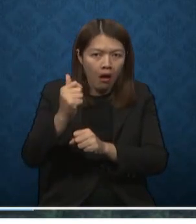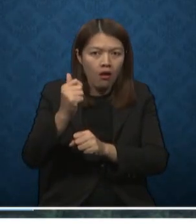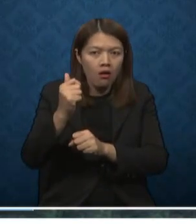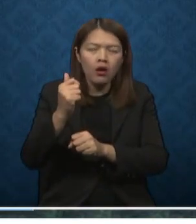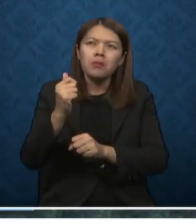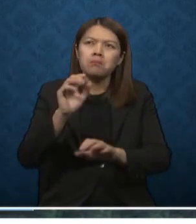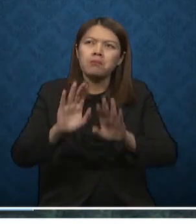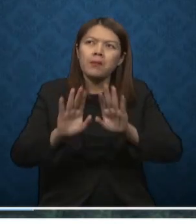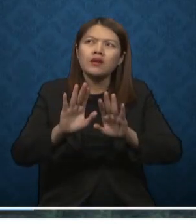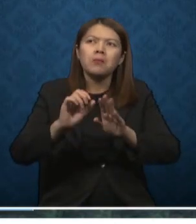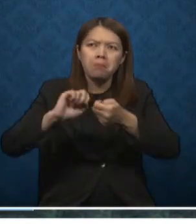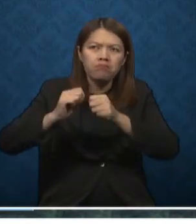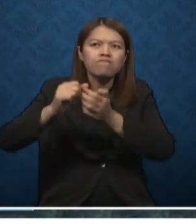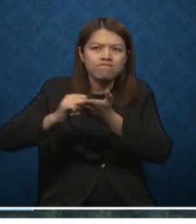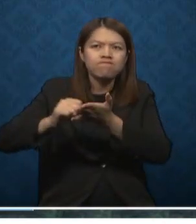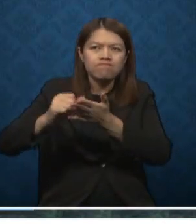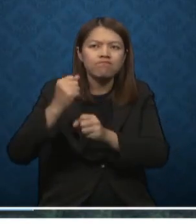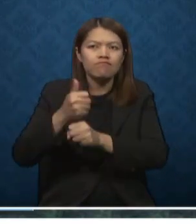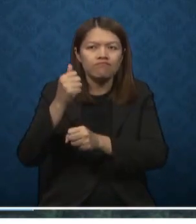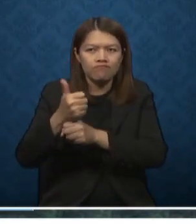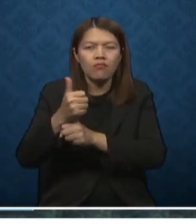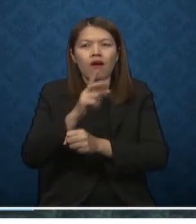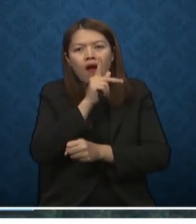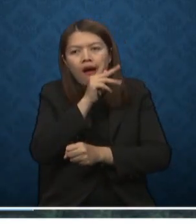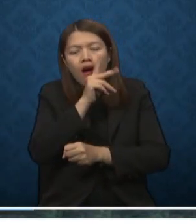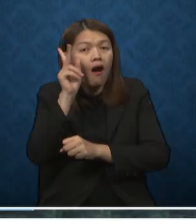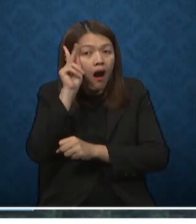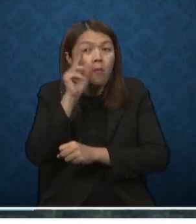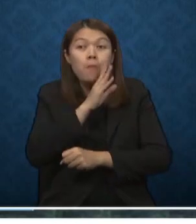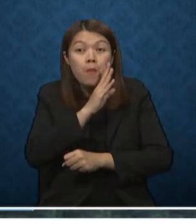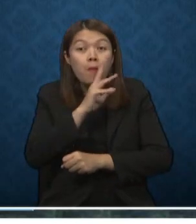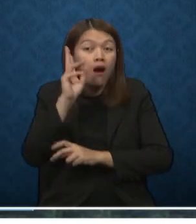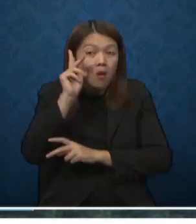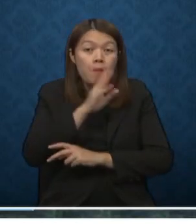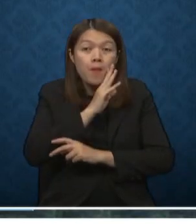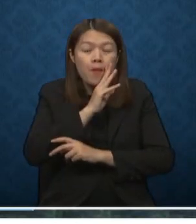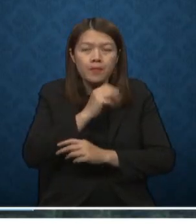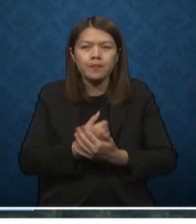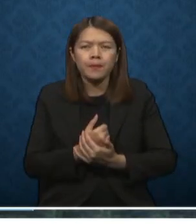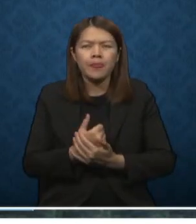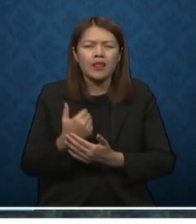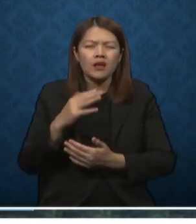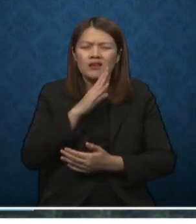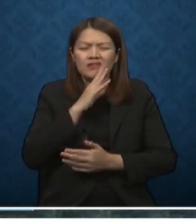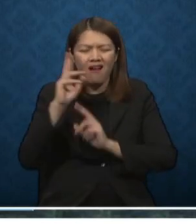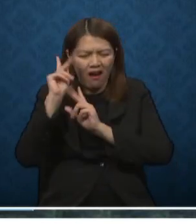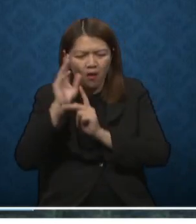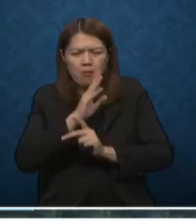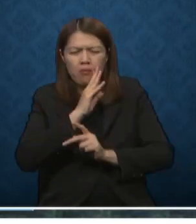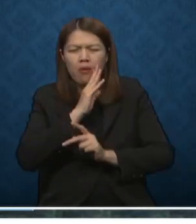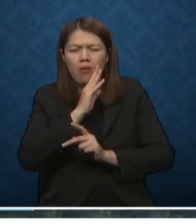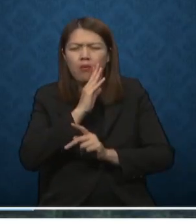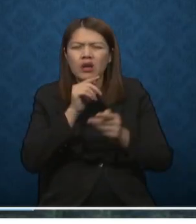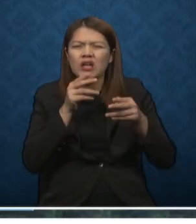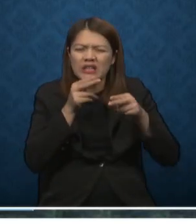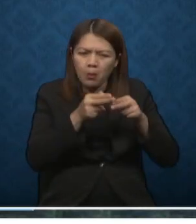ได้ในระดับหนึ่งในการแก้ไขปัญหาการปลอมข่าวปลอมถ้าเราจะเห็นว่าในช่วงแรกๆของข่าวปลอมนั้นมันก็จะปลอมกันเฉ